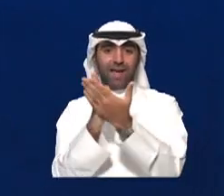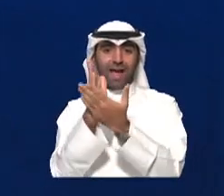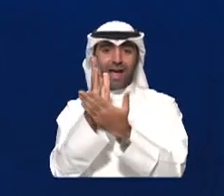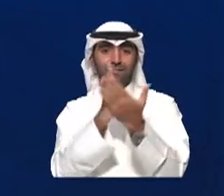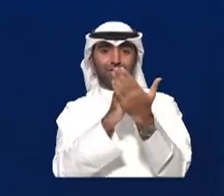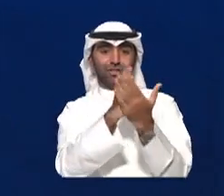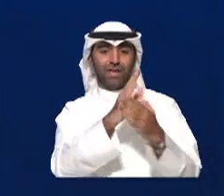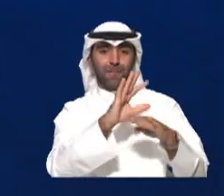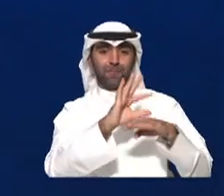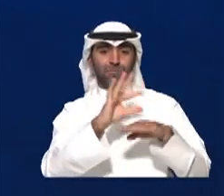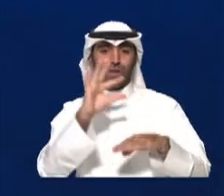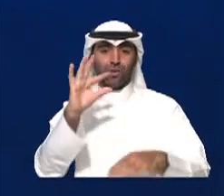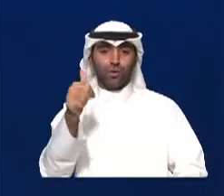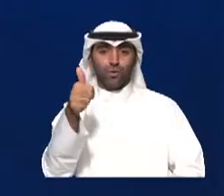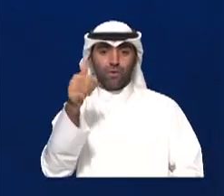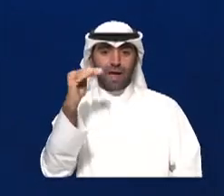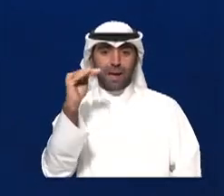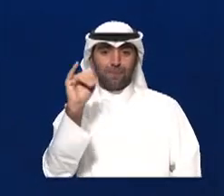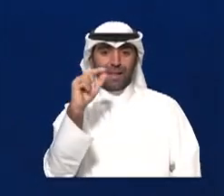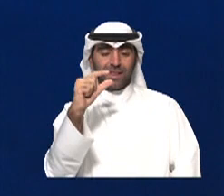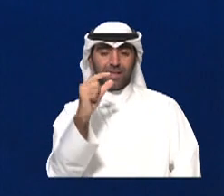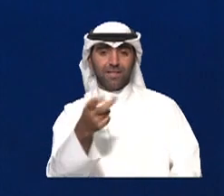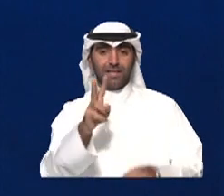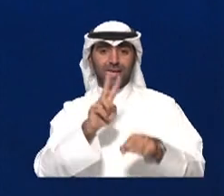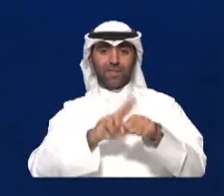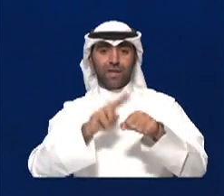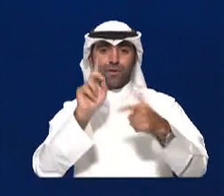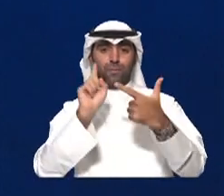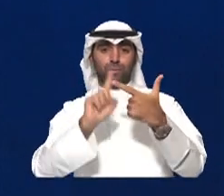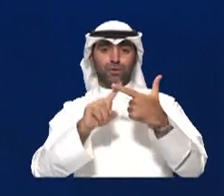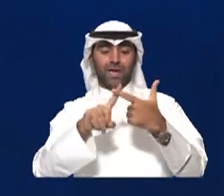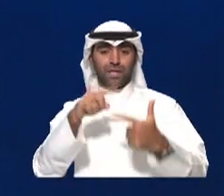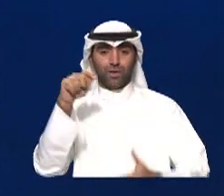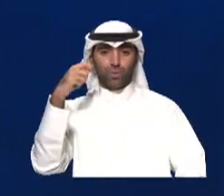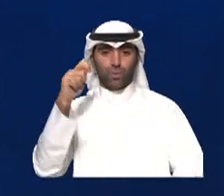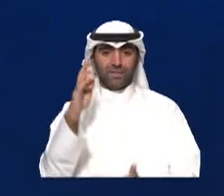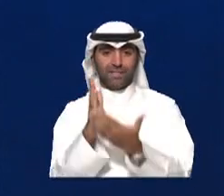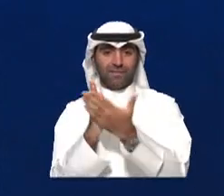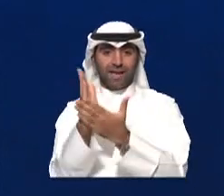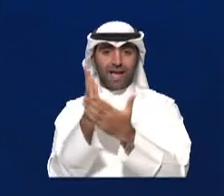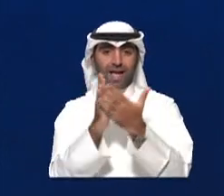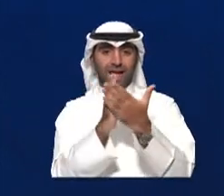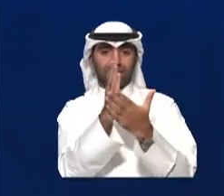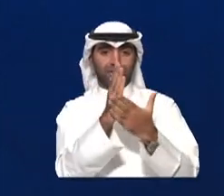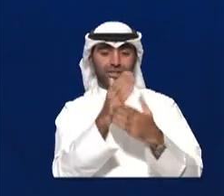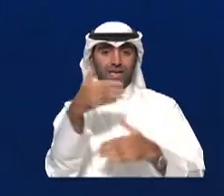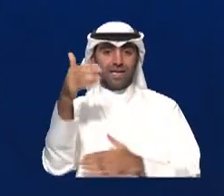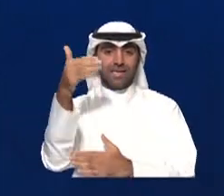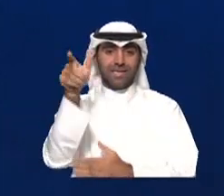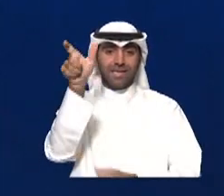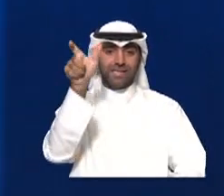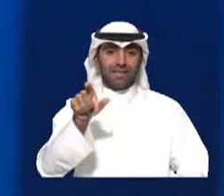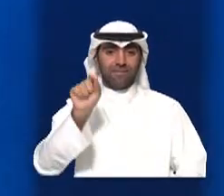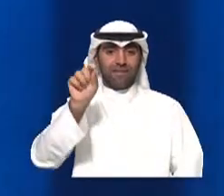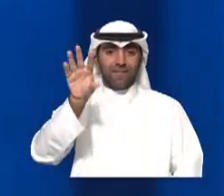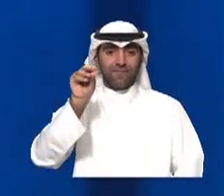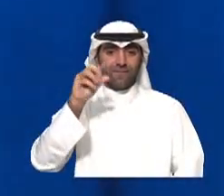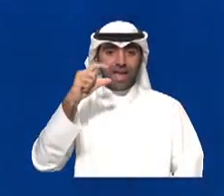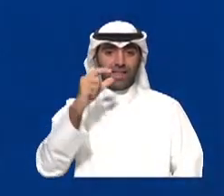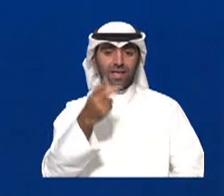الشيخ الدكتور أحمد ناصر المحمد الصباح ومساعد وزير الخارجية لشؤون الوطن العربي السفير فهد أحمد